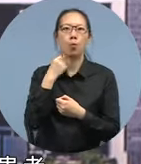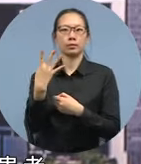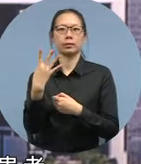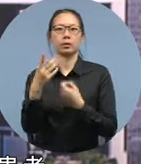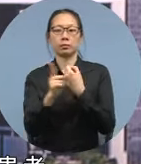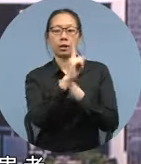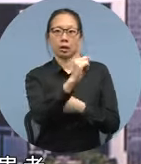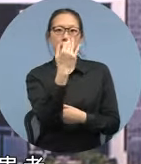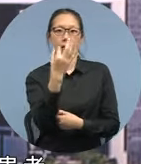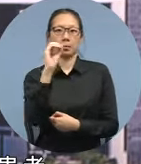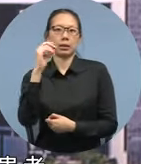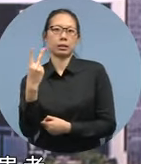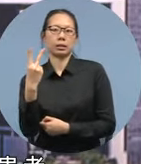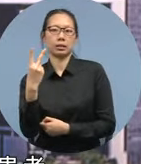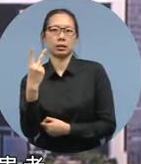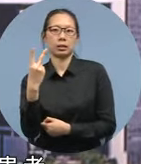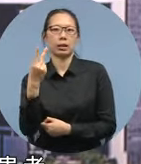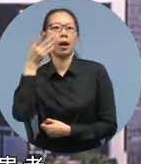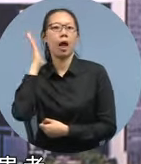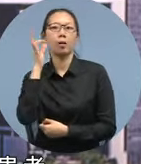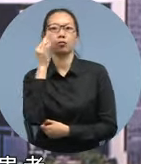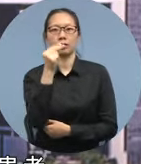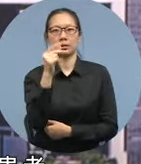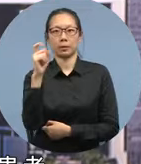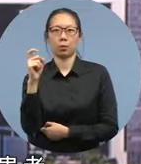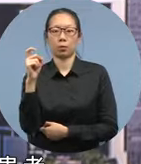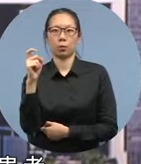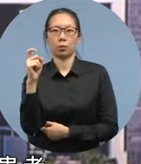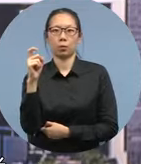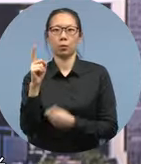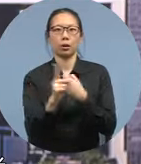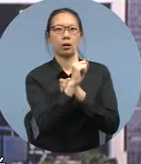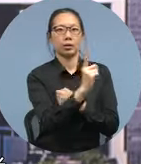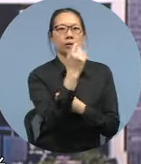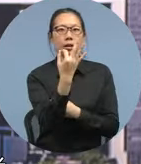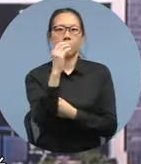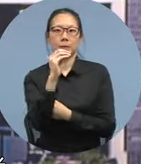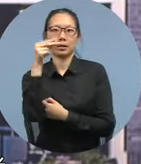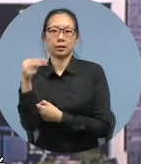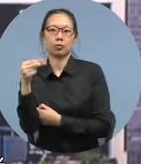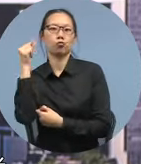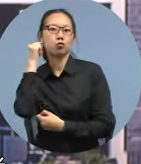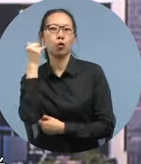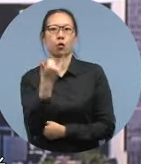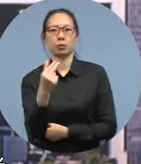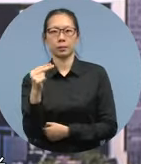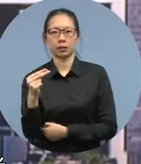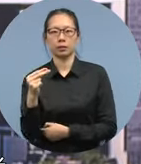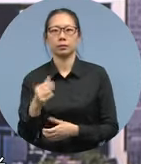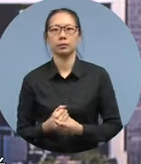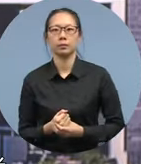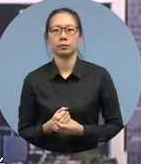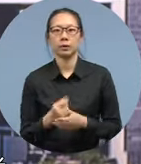係1302啦，就係、是、男79歲啦，1307啦，就係、是、女67歲